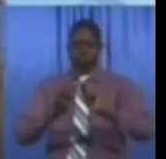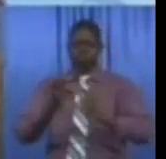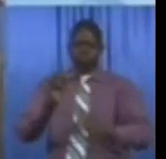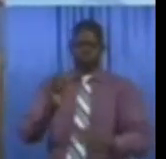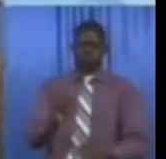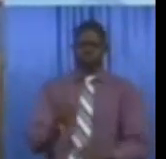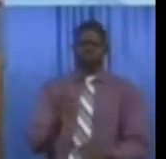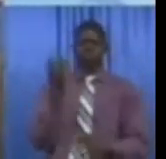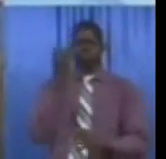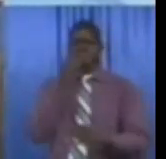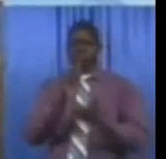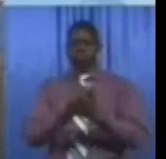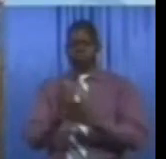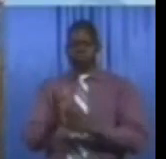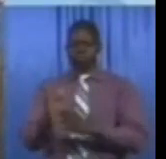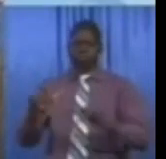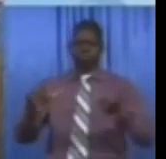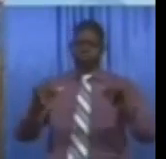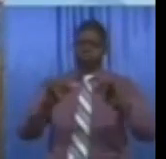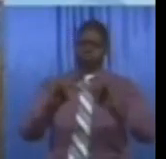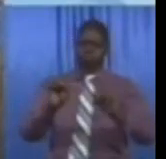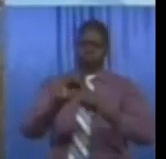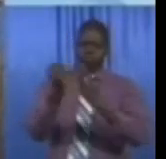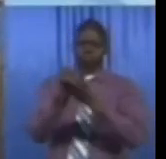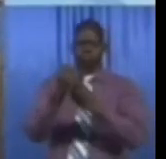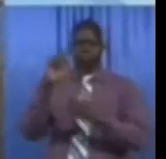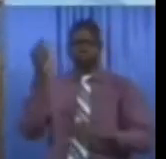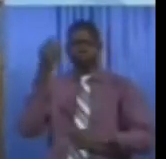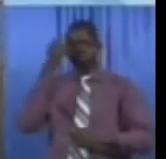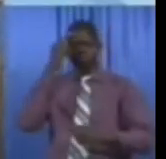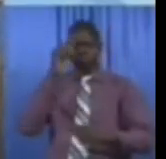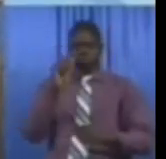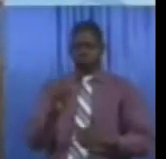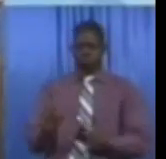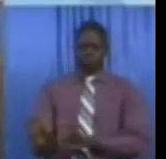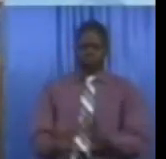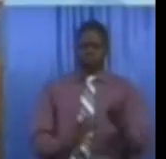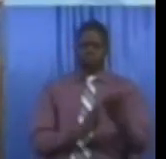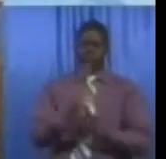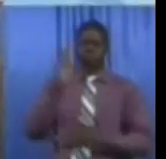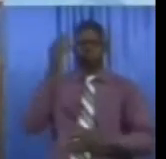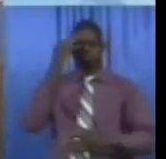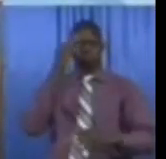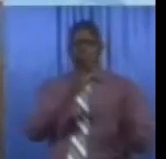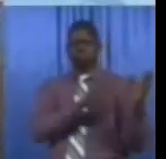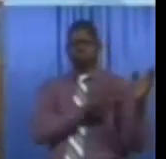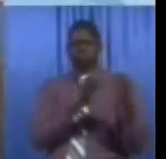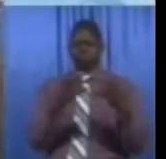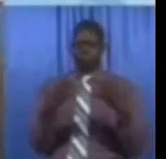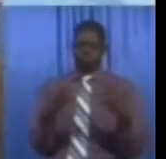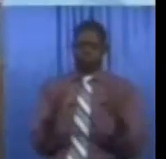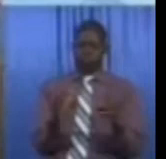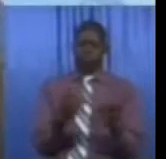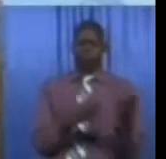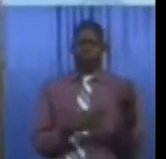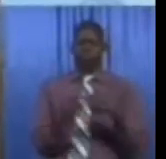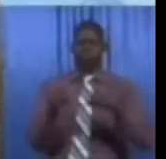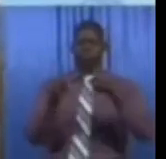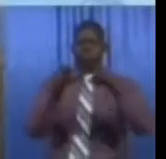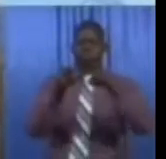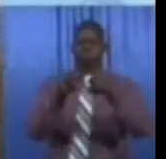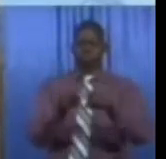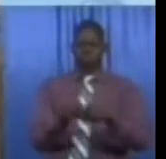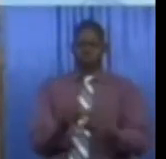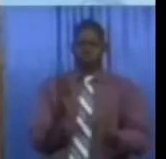celui relatif aux mesures sociales du gouvernement. Le point a été fait par le ministre en charge du commerce, qui revient également sur